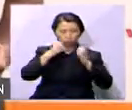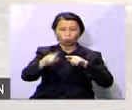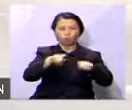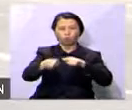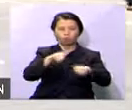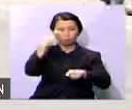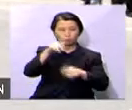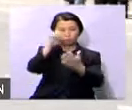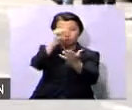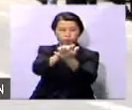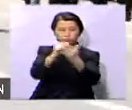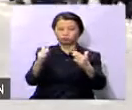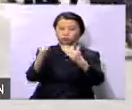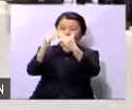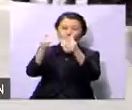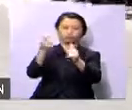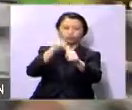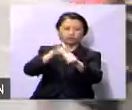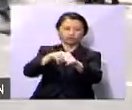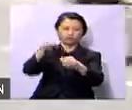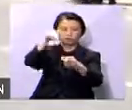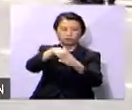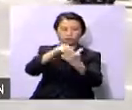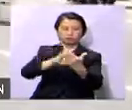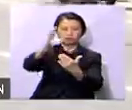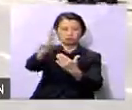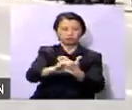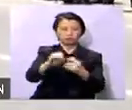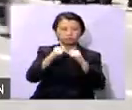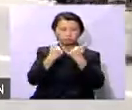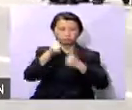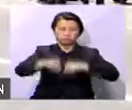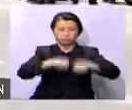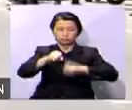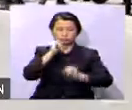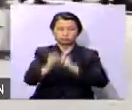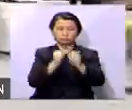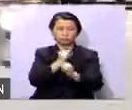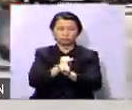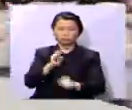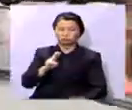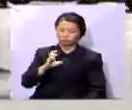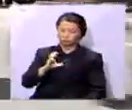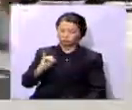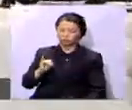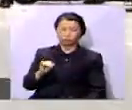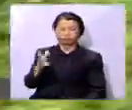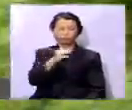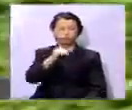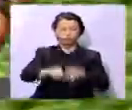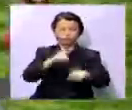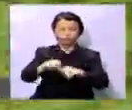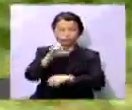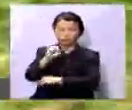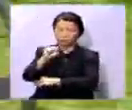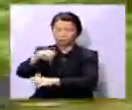hebat untuk menawan puncak yang pertama kali dimasukkan kalender Kesatuan Berbasikal Antarabangsa UCI. Sementara, pelumba Sapura